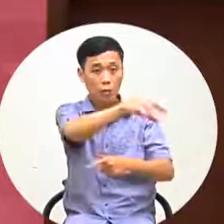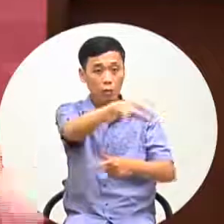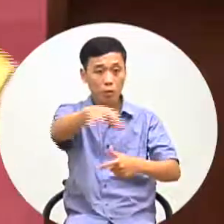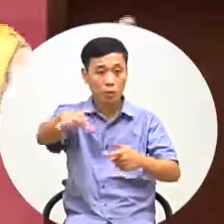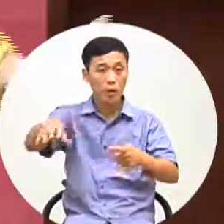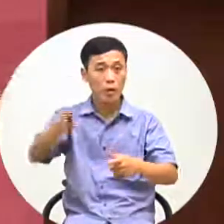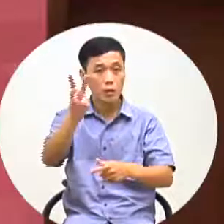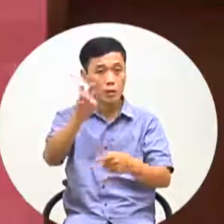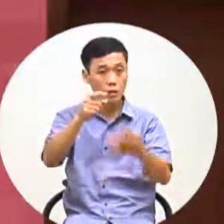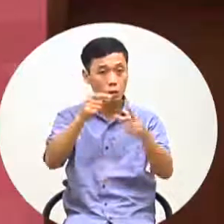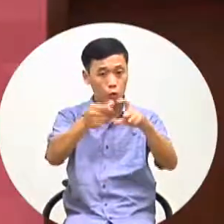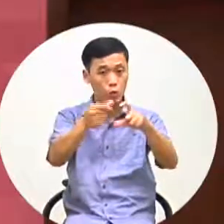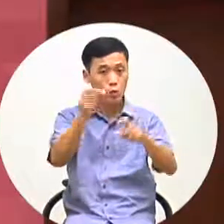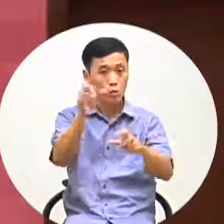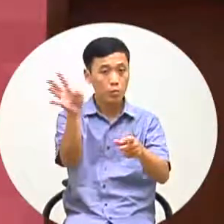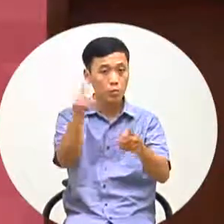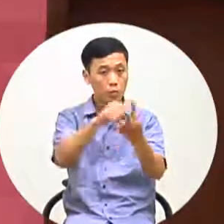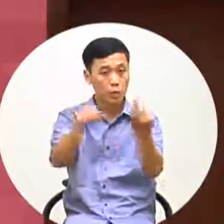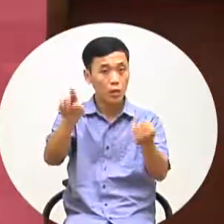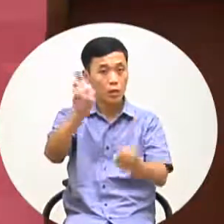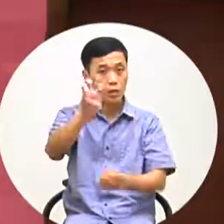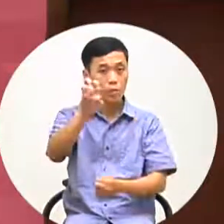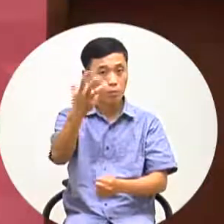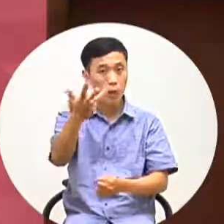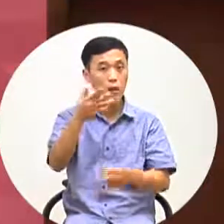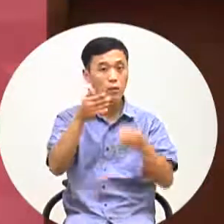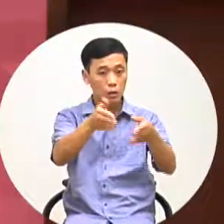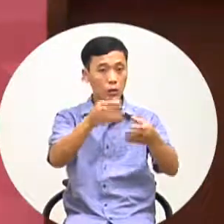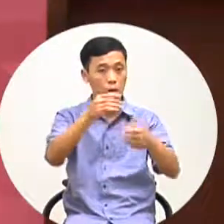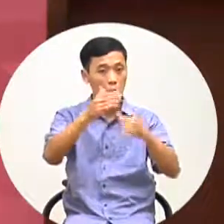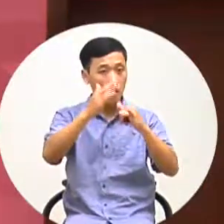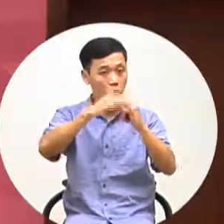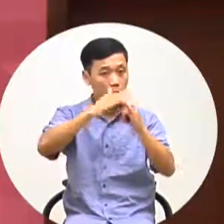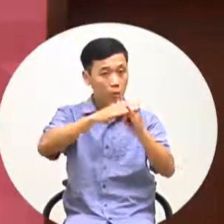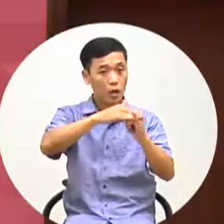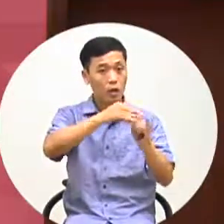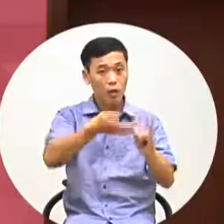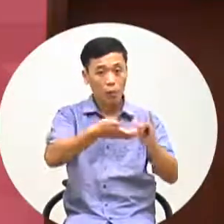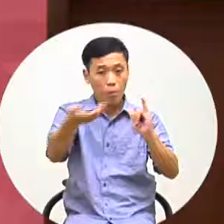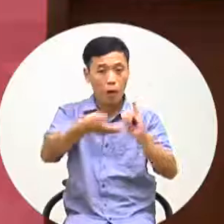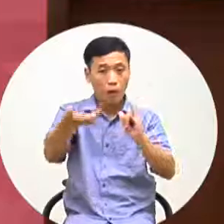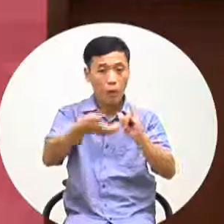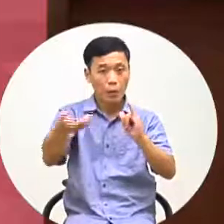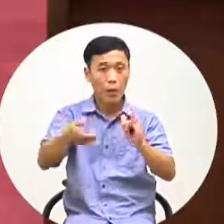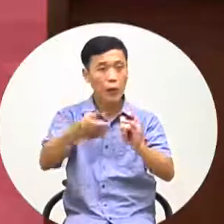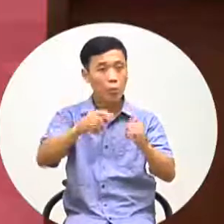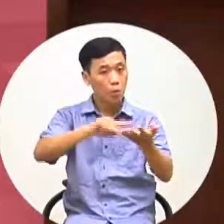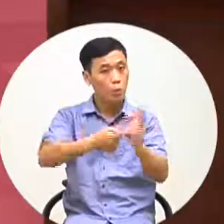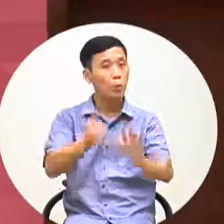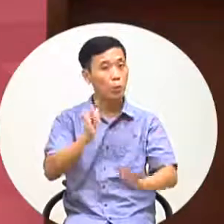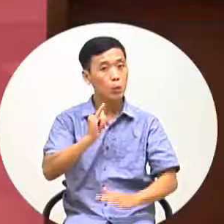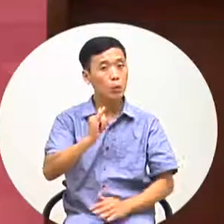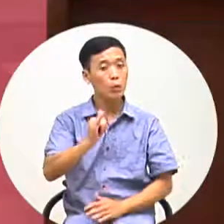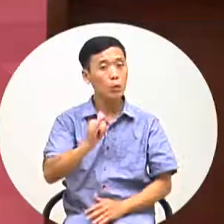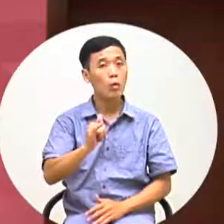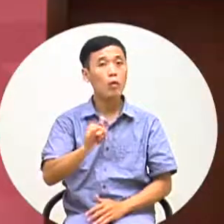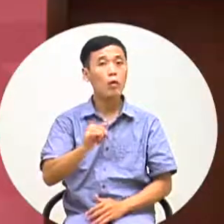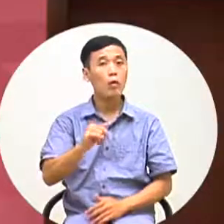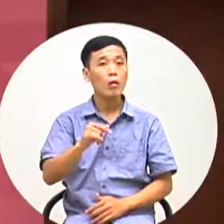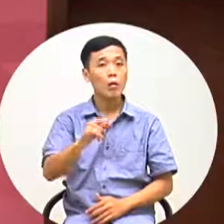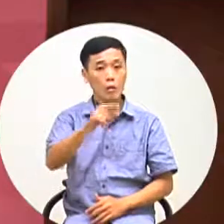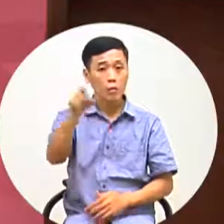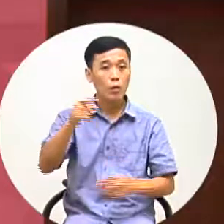有纳古塔的整个的迁移都迁葬都做得很好啊，流行面馆做得很好啊。但是有些部